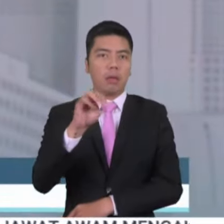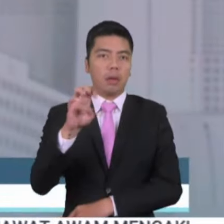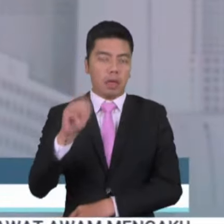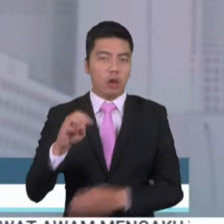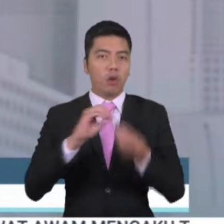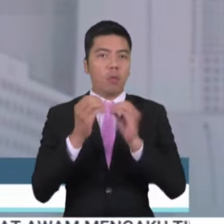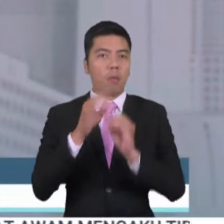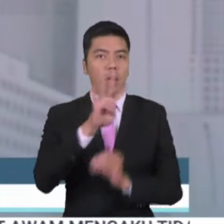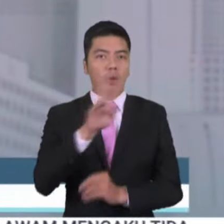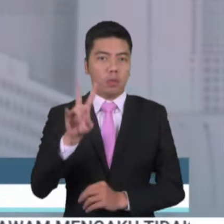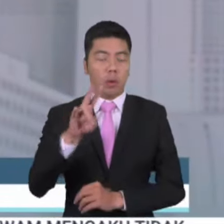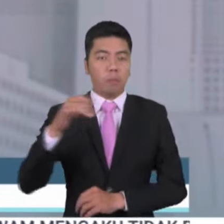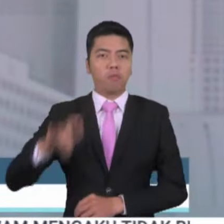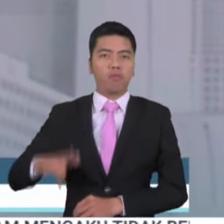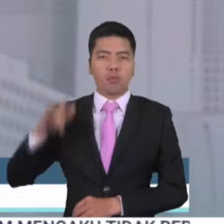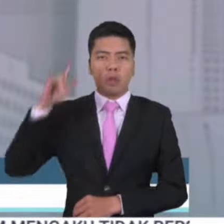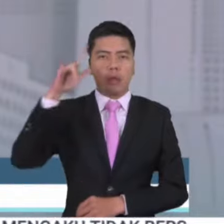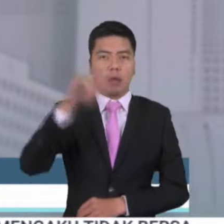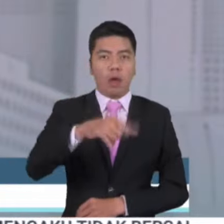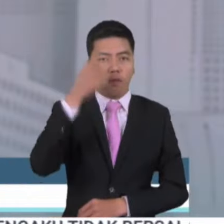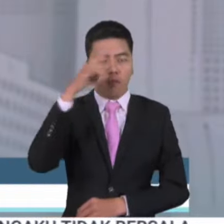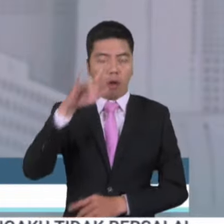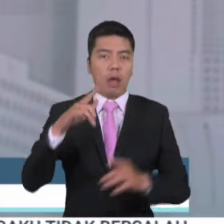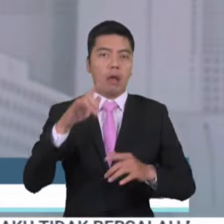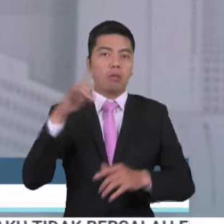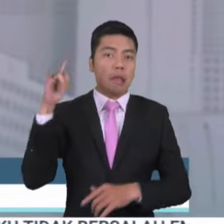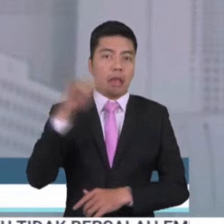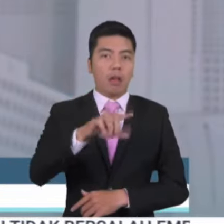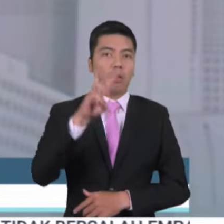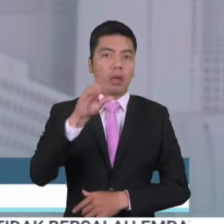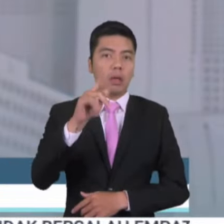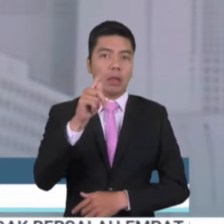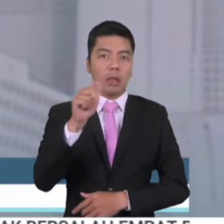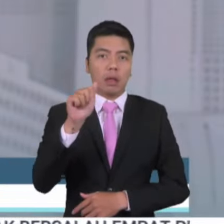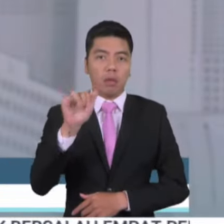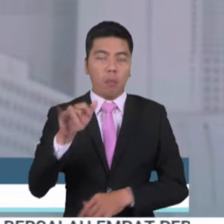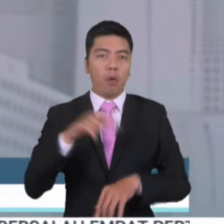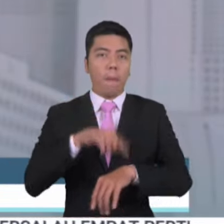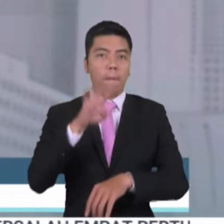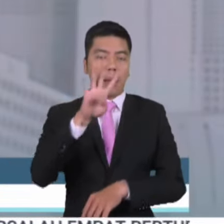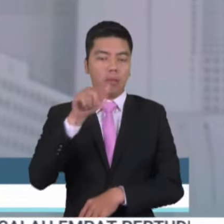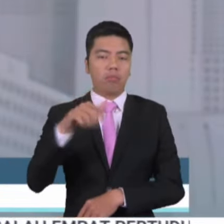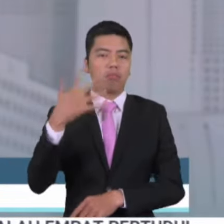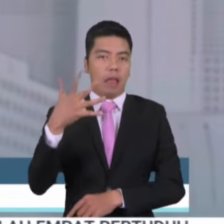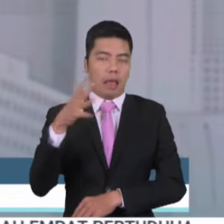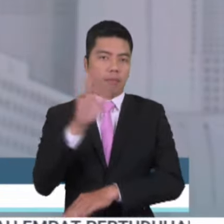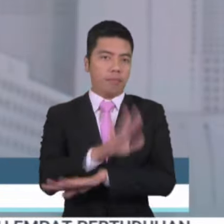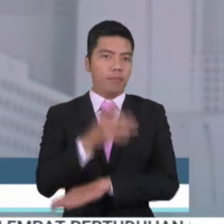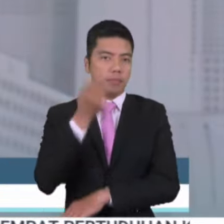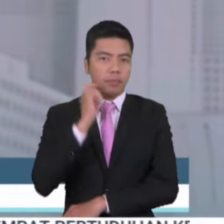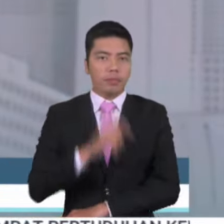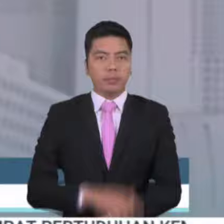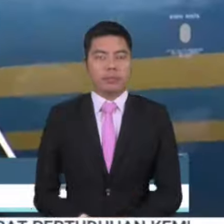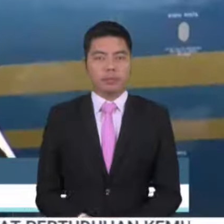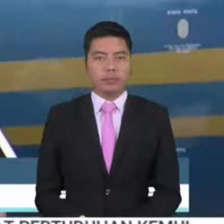membawa beliau mendarat di lapangan terbang antarabangsa Wate pada pukul 4.15 petang waktu tempatan.